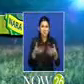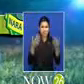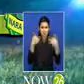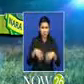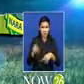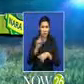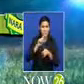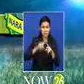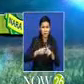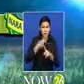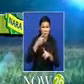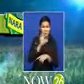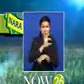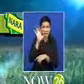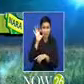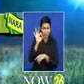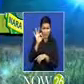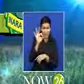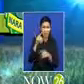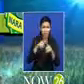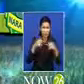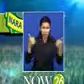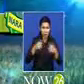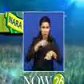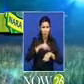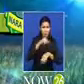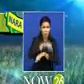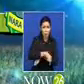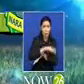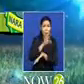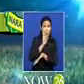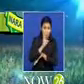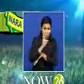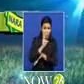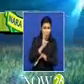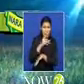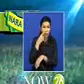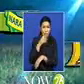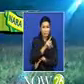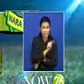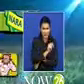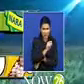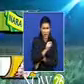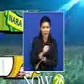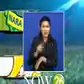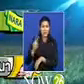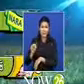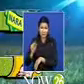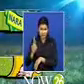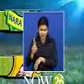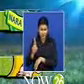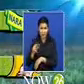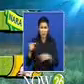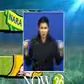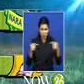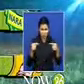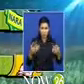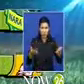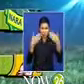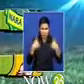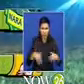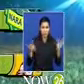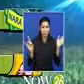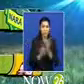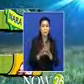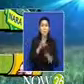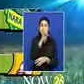นวันที่9ครับวันเสาร์นะฮะคู่นี้เจอกันตอน 18:00 นนะครับตรัง FC จะพบกับนรายูไนเต็ดนะครับสุดท้าย